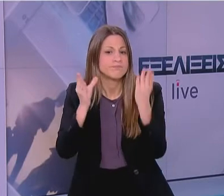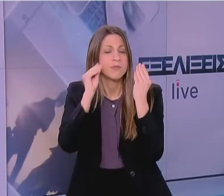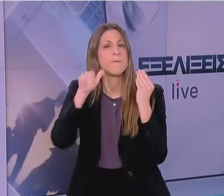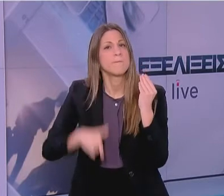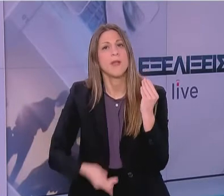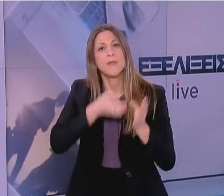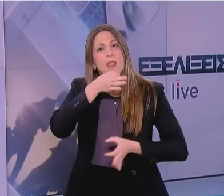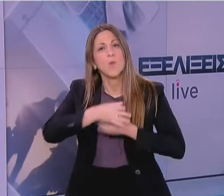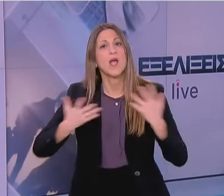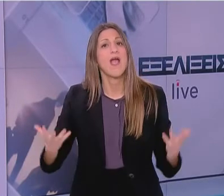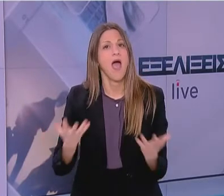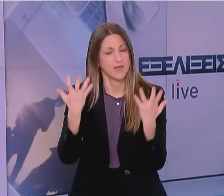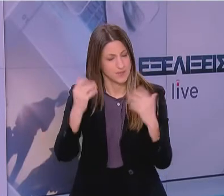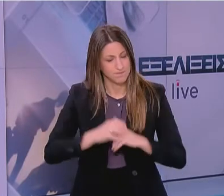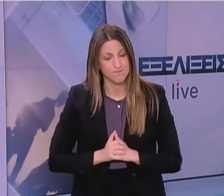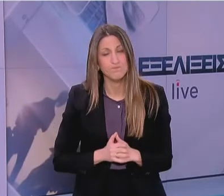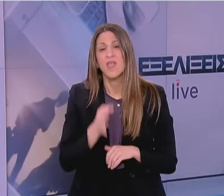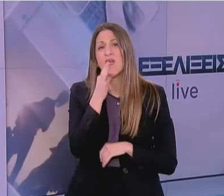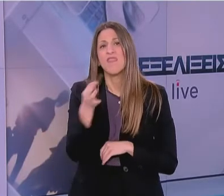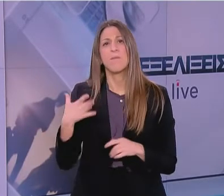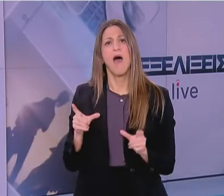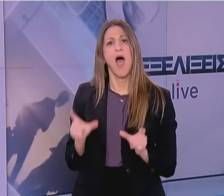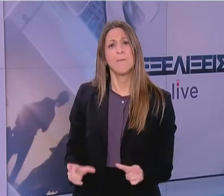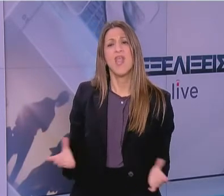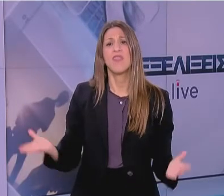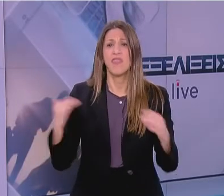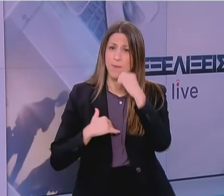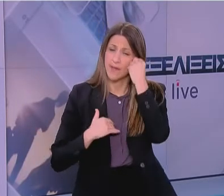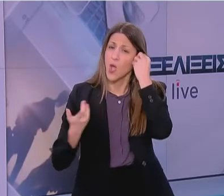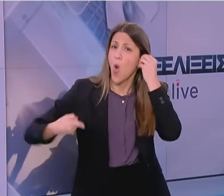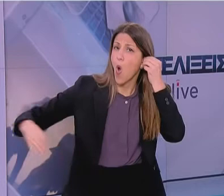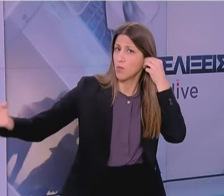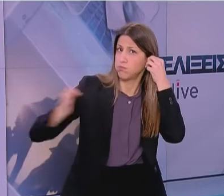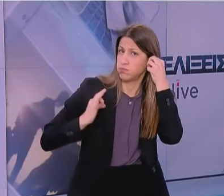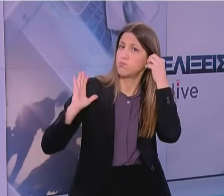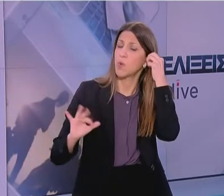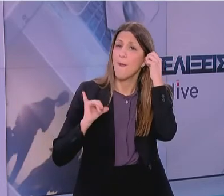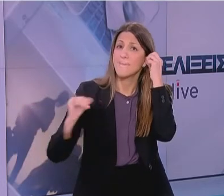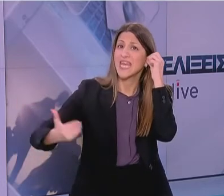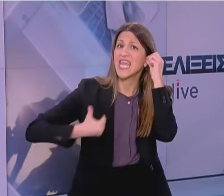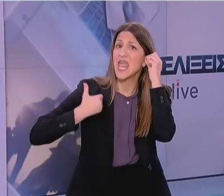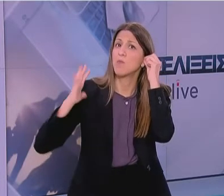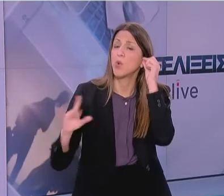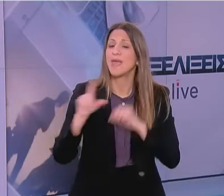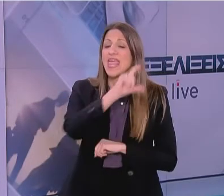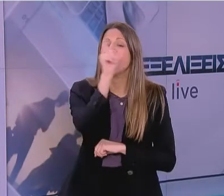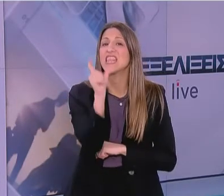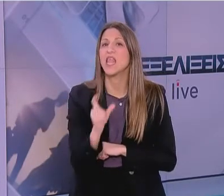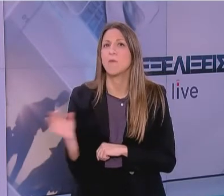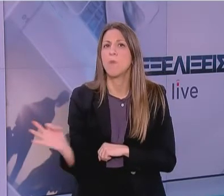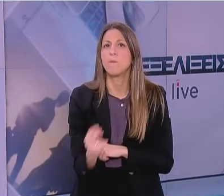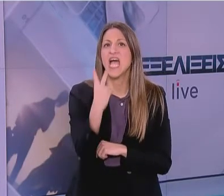νόσο. Είναι ένας ιός που δεν έχουμε ανοσία, άρα μπορούν να νοσήσουμε όλοι και νέοι νοσούν. Η Ιταλία